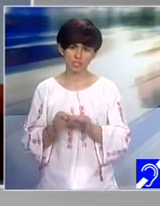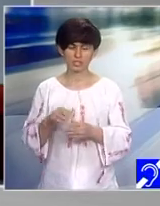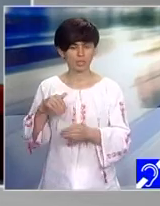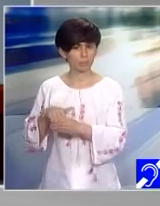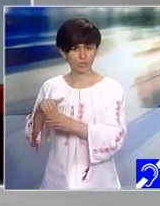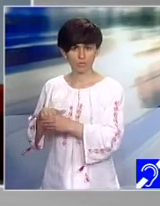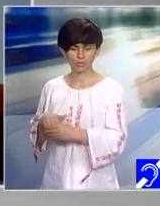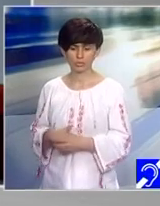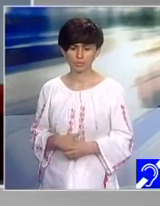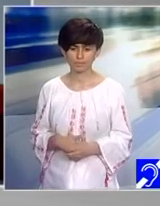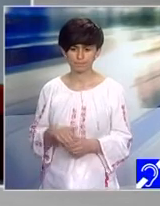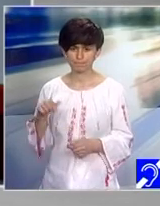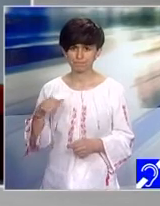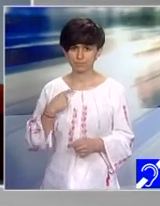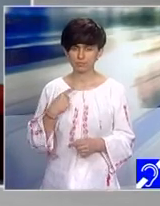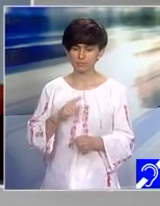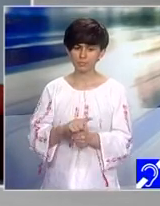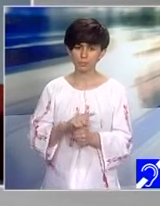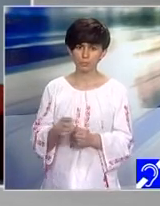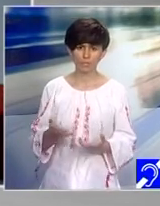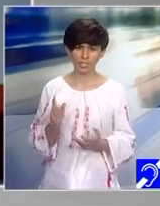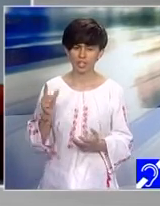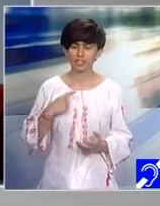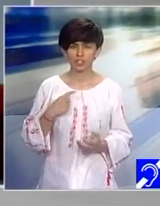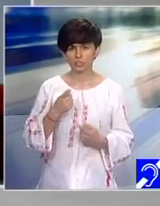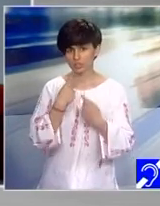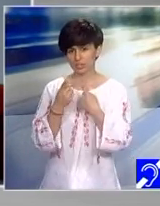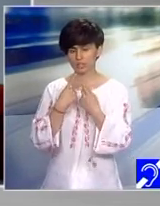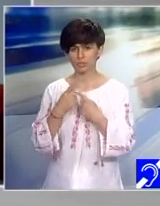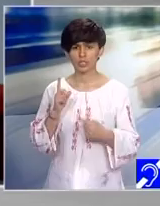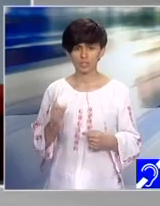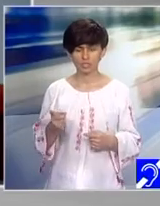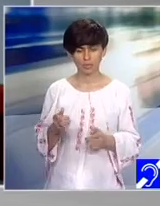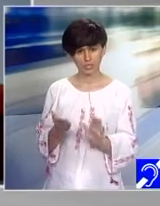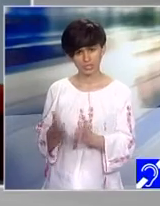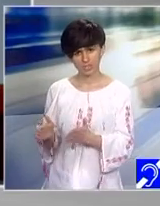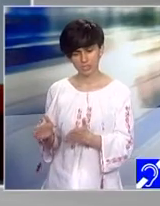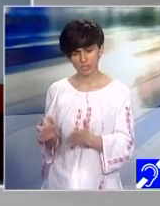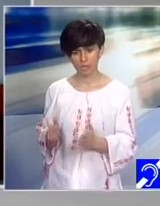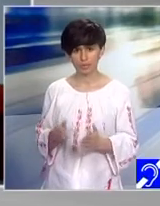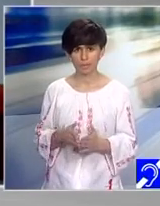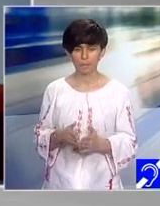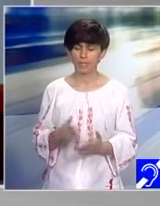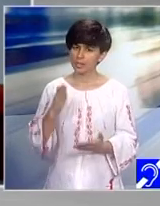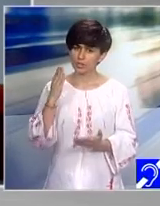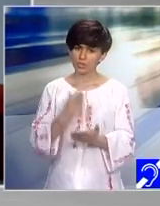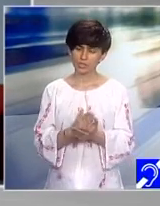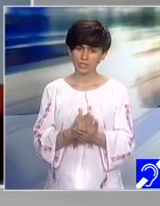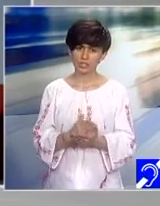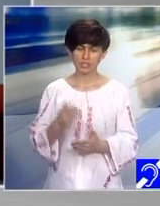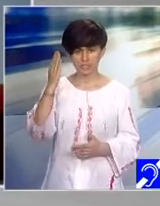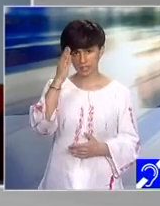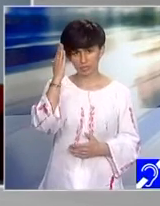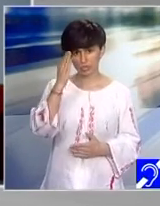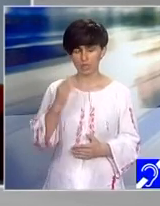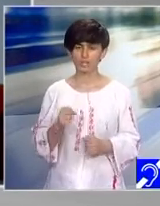lucruri care nu sunt discutabile și trebuie să pornească cu o sentință din școală